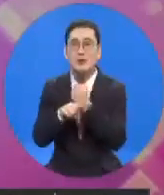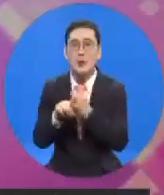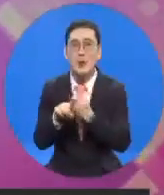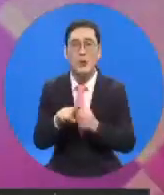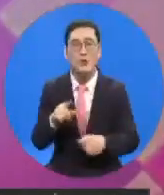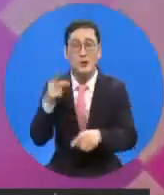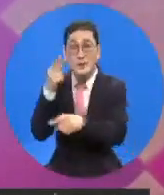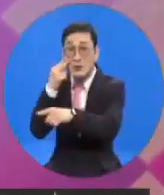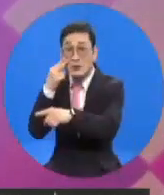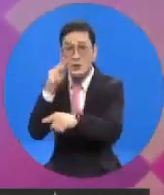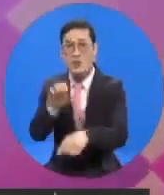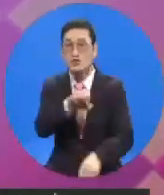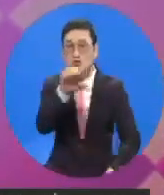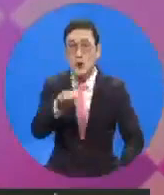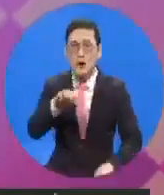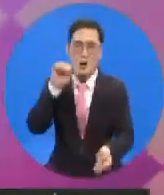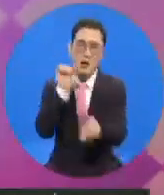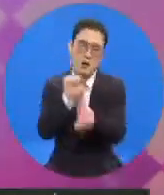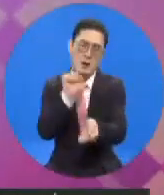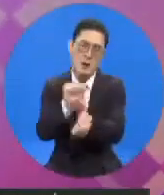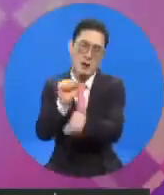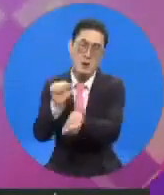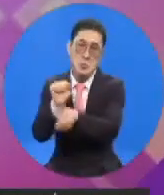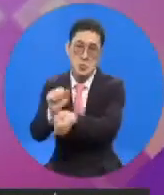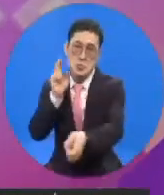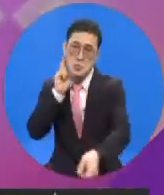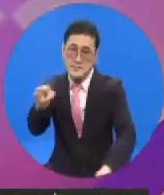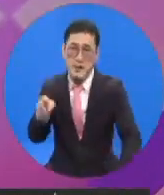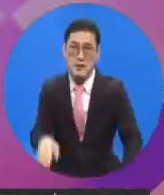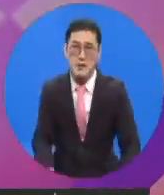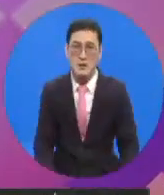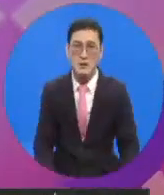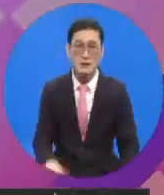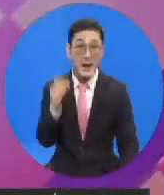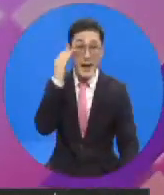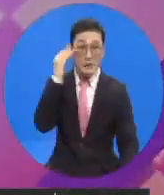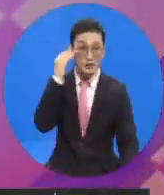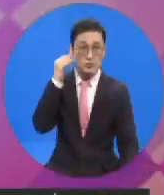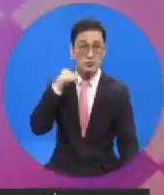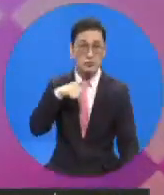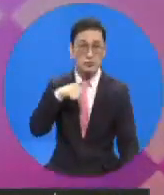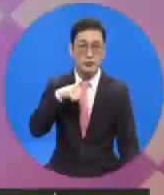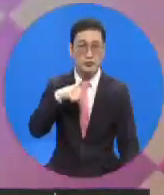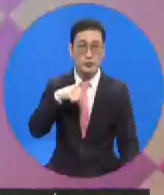여전히 코로나가 한창이고 우리나라도 지금 지난 주말 이틀 내내